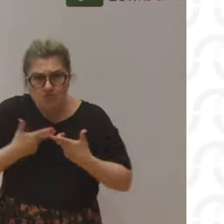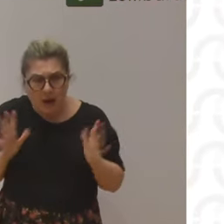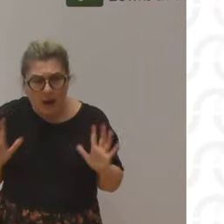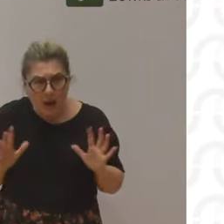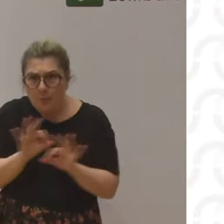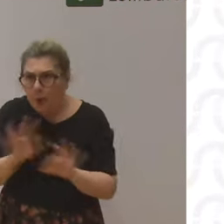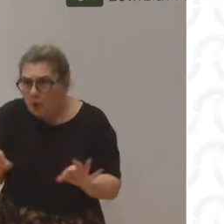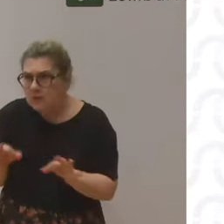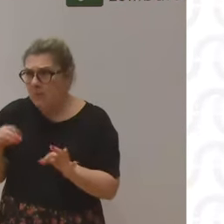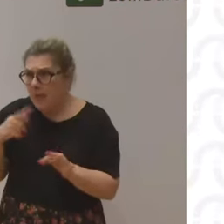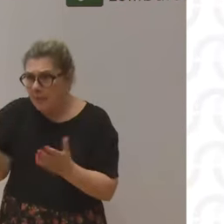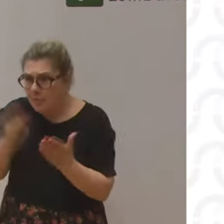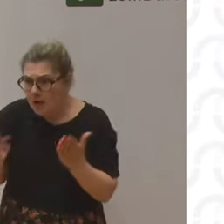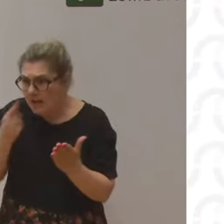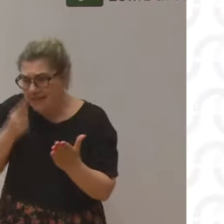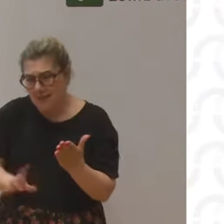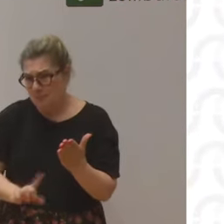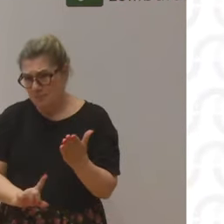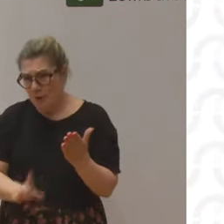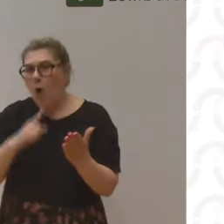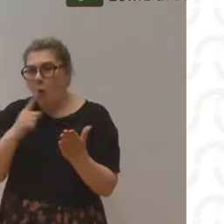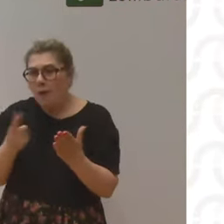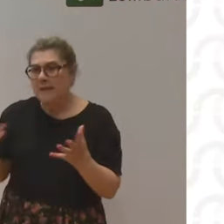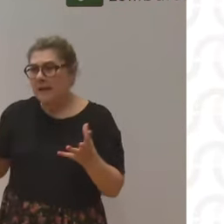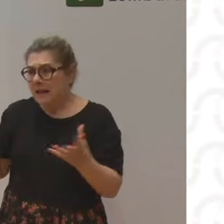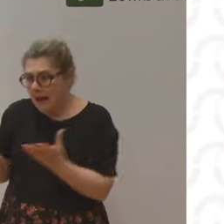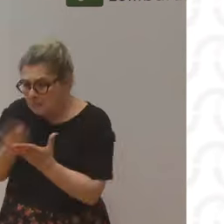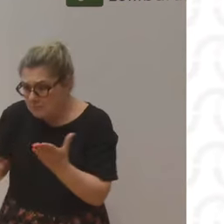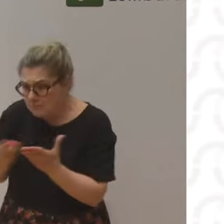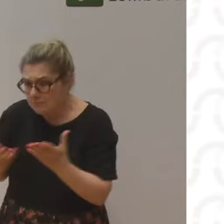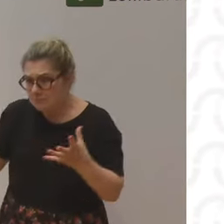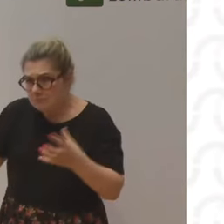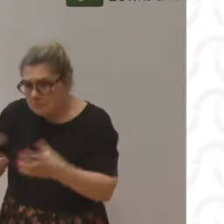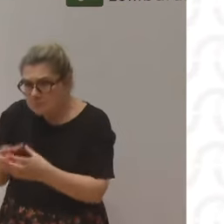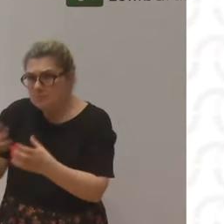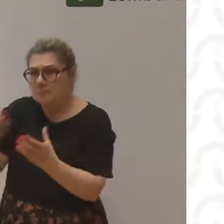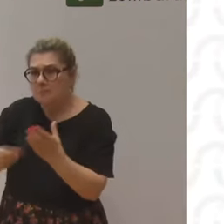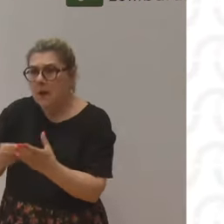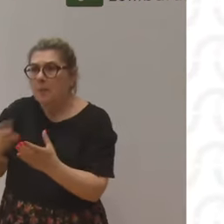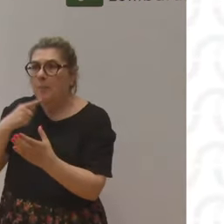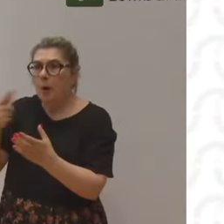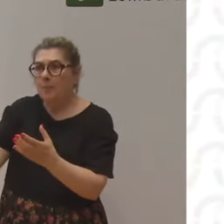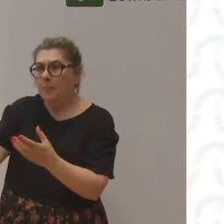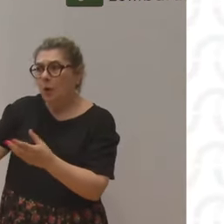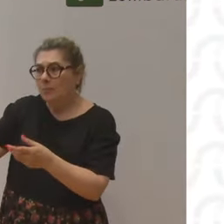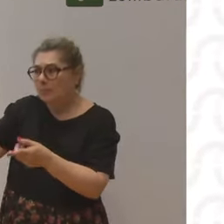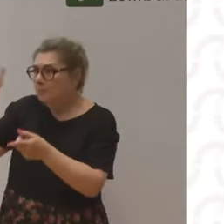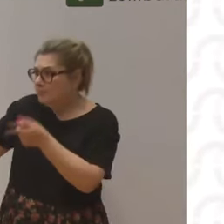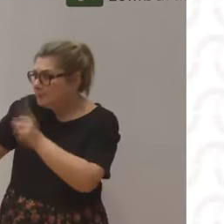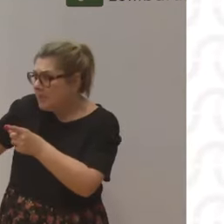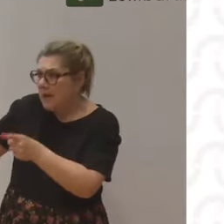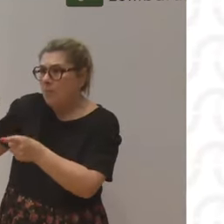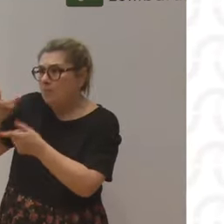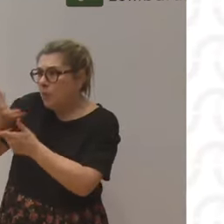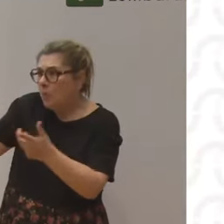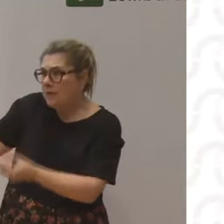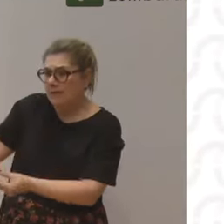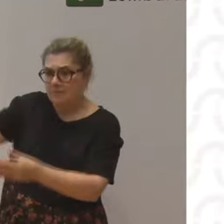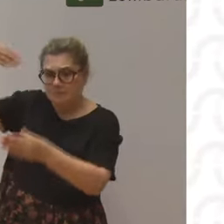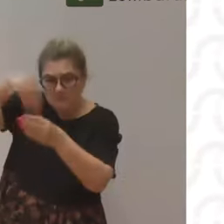in campo progetti di questo tipo. Per cui la coprogettazione deve vedere davvero il pubblico calarsi un po' in queste famiglie e